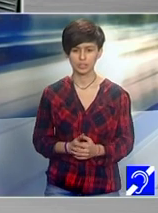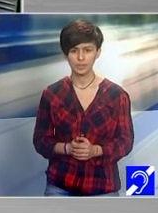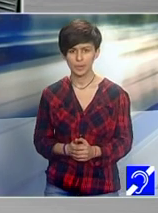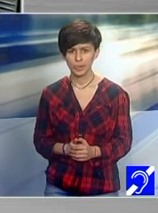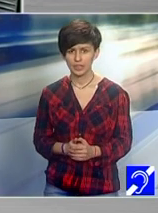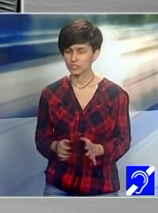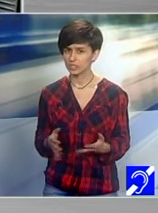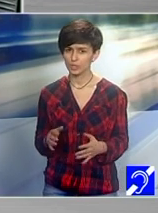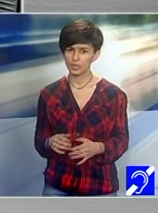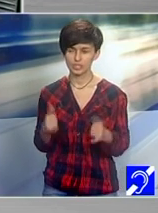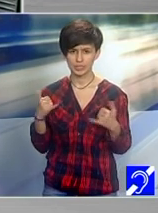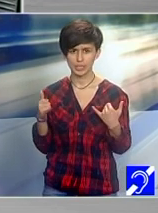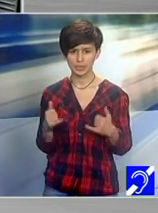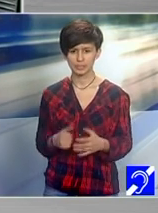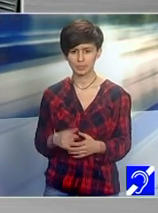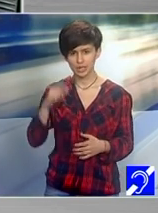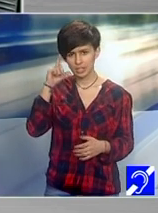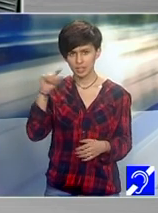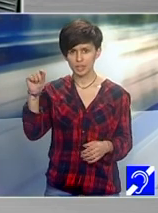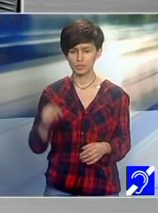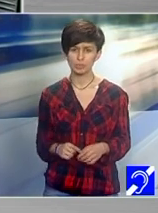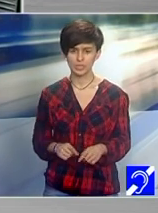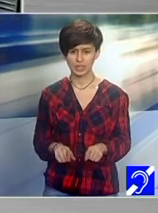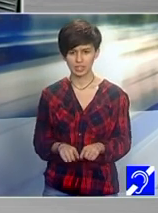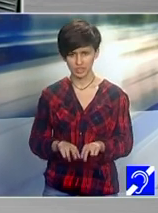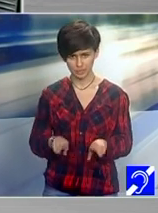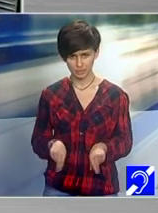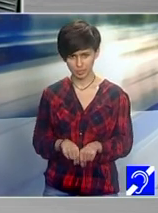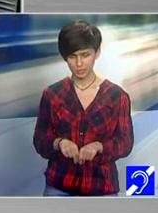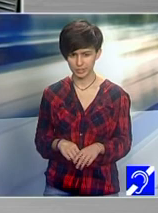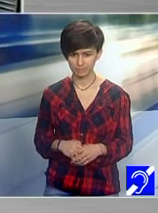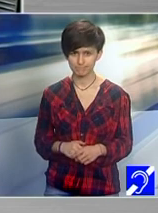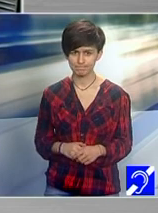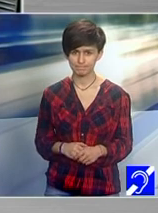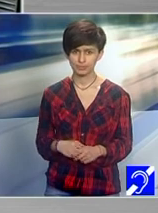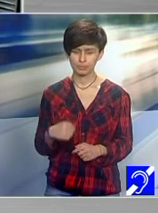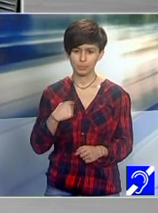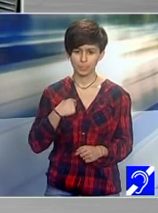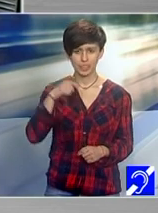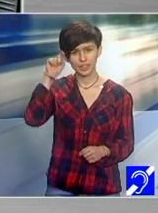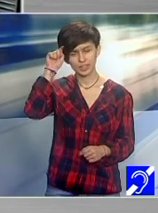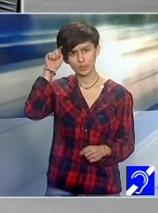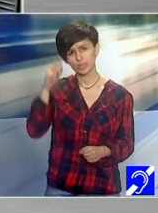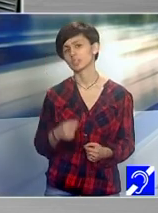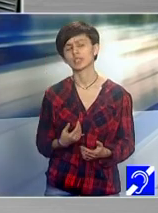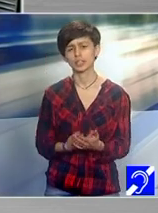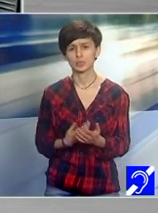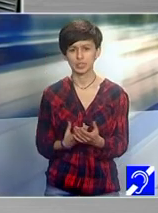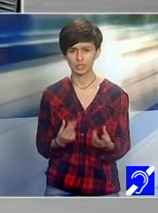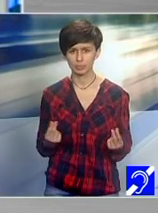s-ar întâmpla, tot acolo să mergem, că n-avem de ales. După părerea mea, pentru a exista mai mulți bani